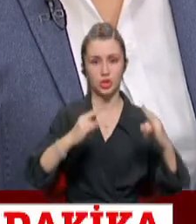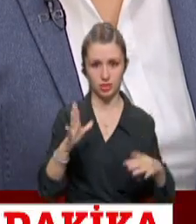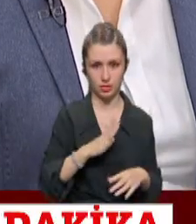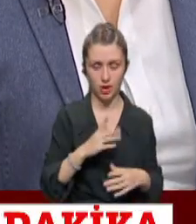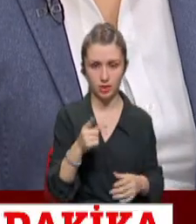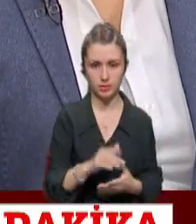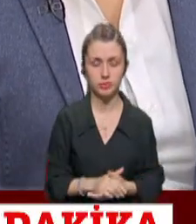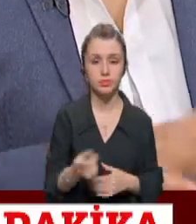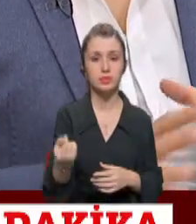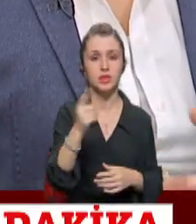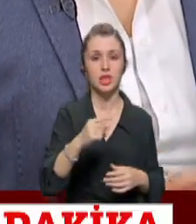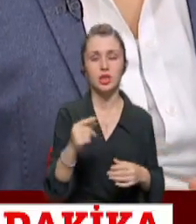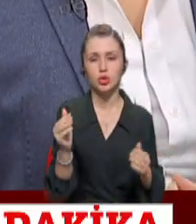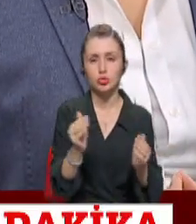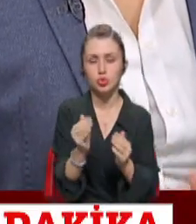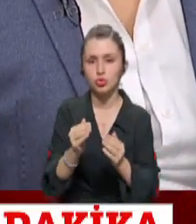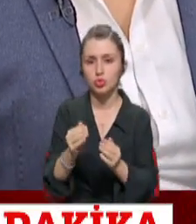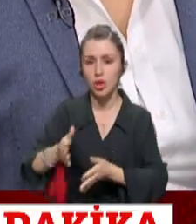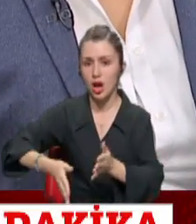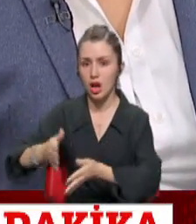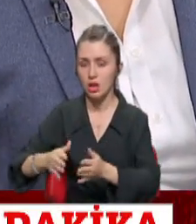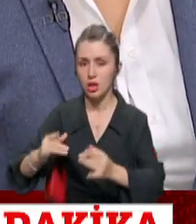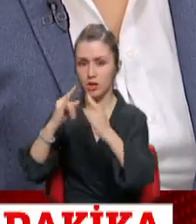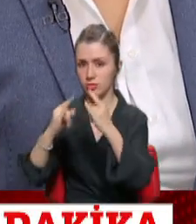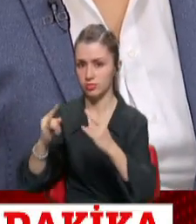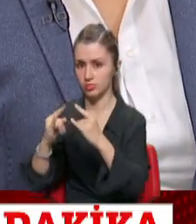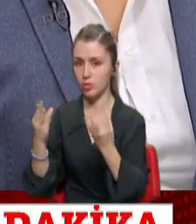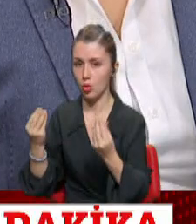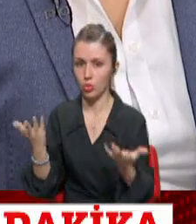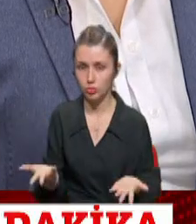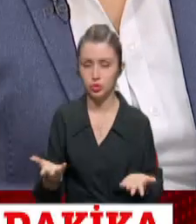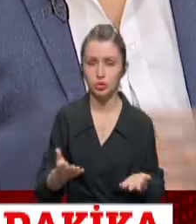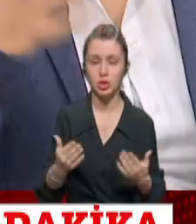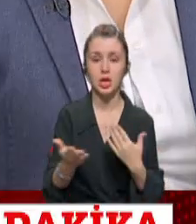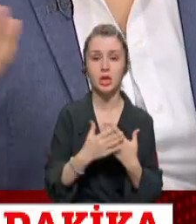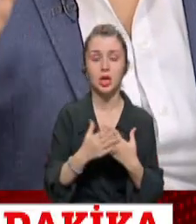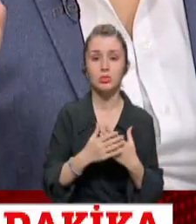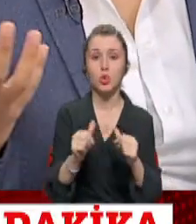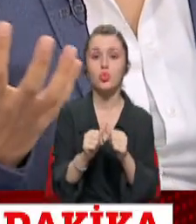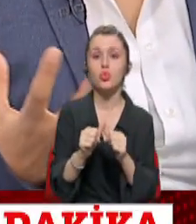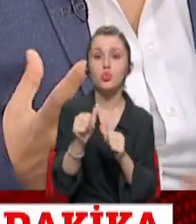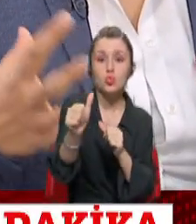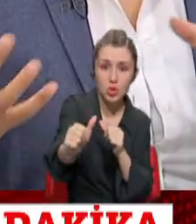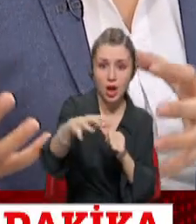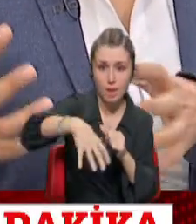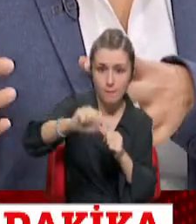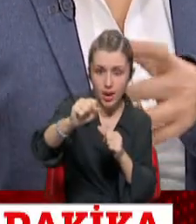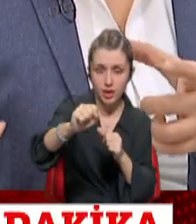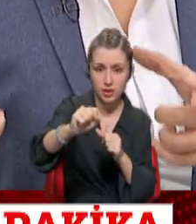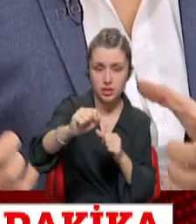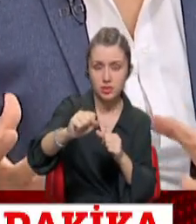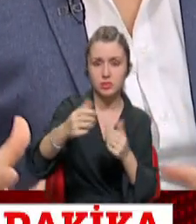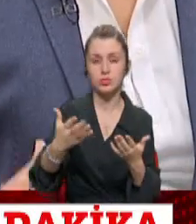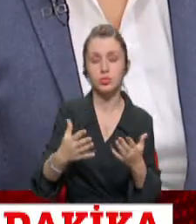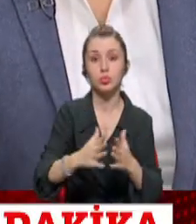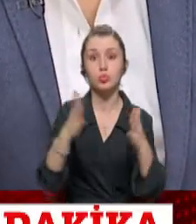var. Diğerleri küçük mahalle aralarında çadırlar kurulmuş durumda. Ama yardımlar o kadar uzak bir merkezde ki, yani